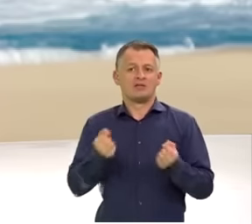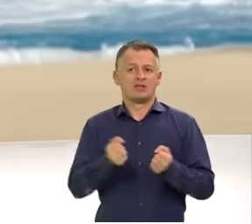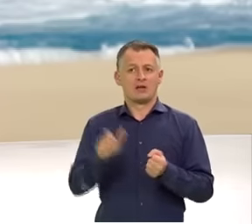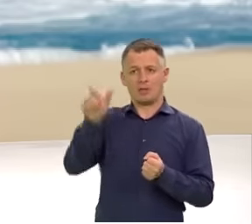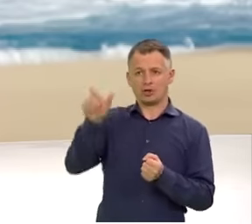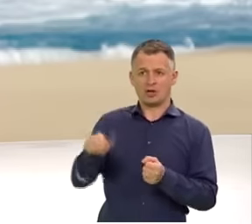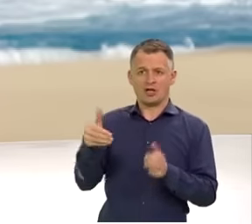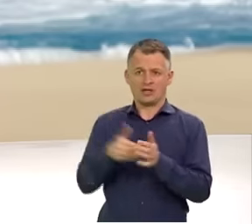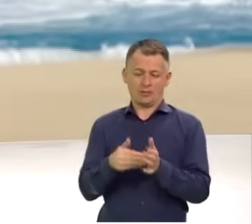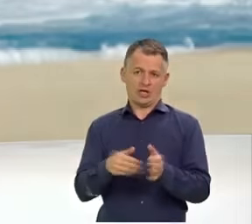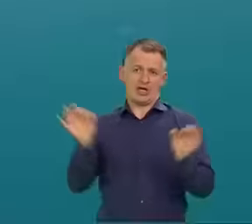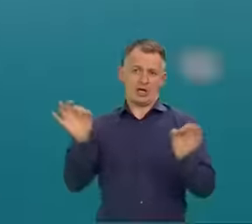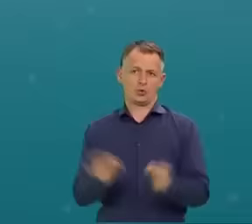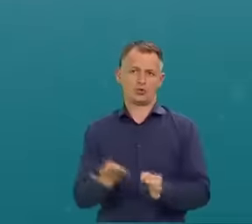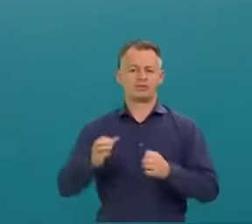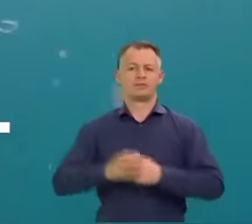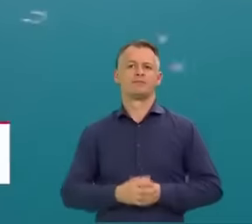reduse.